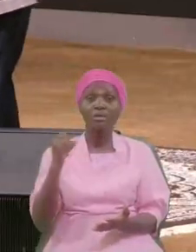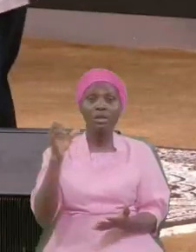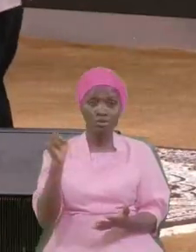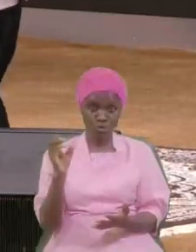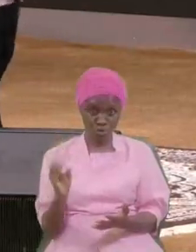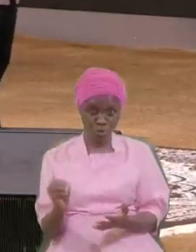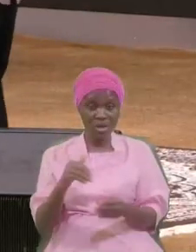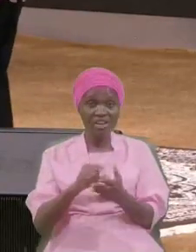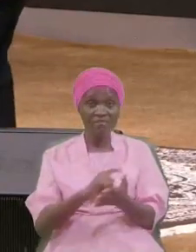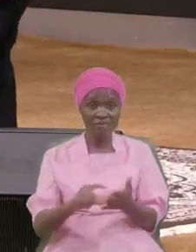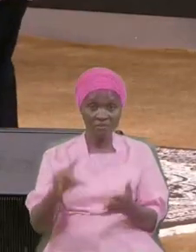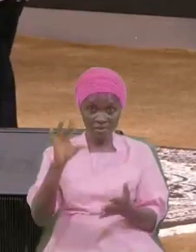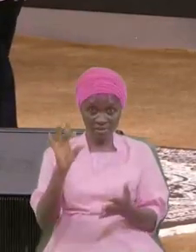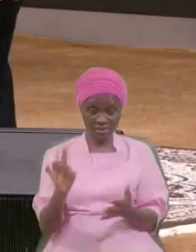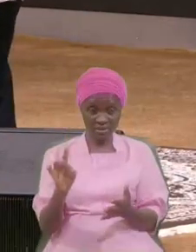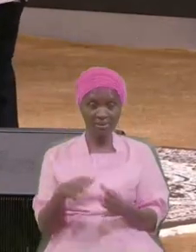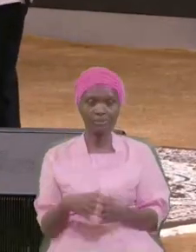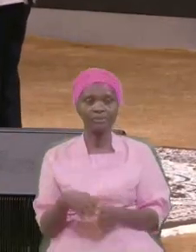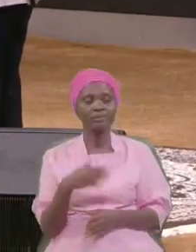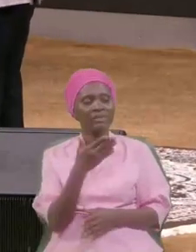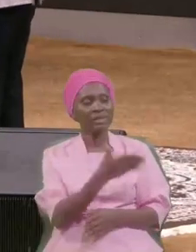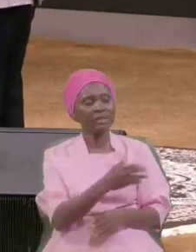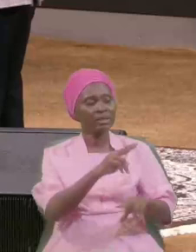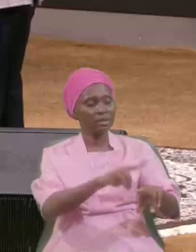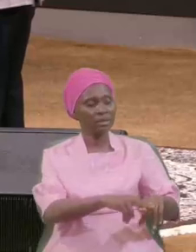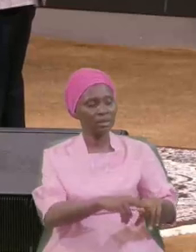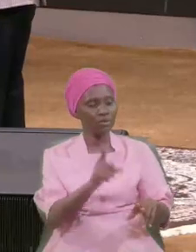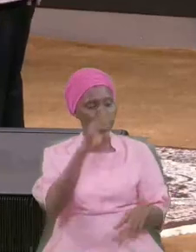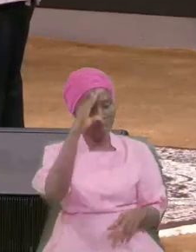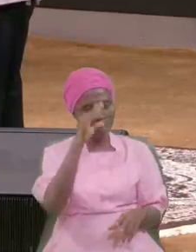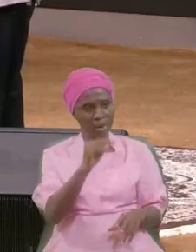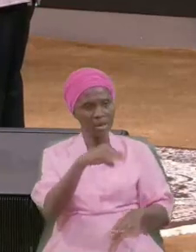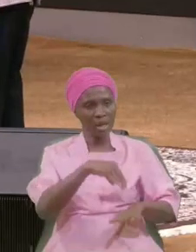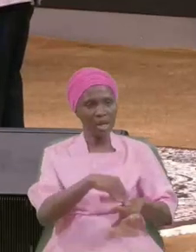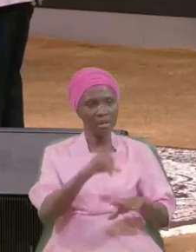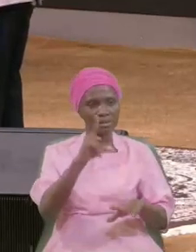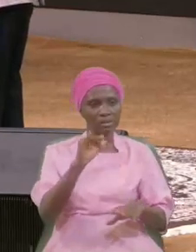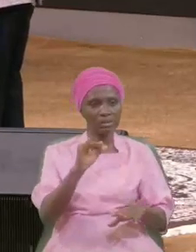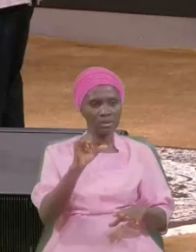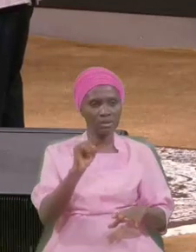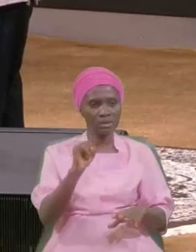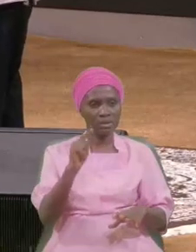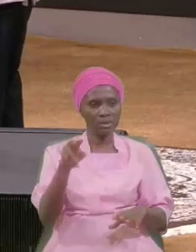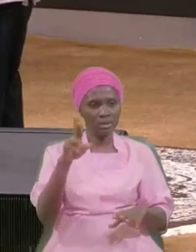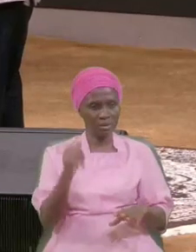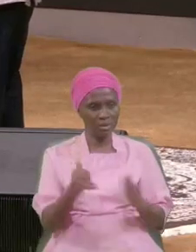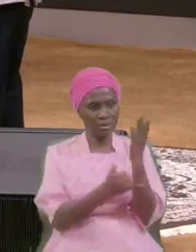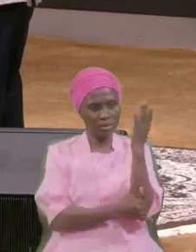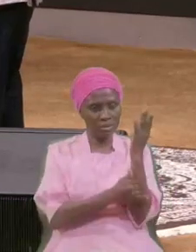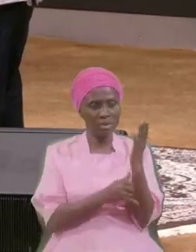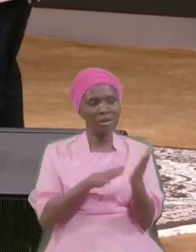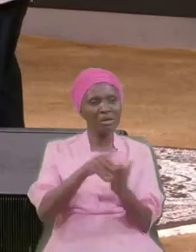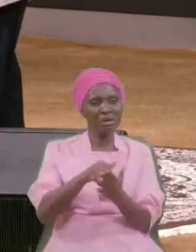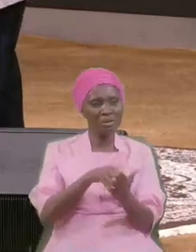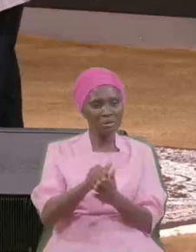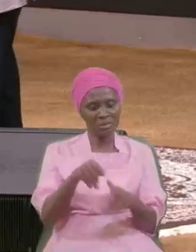verset 8. À l'île se tenait assis un homme impotent des pieds, boiteux